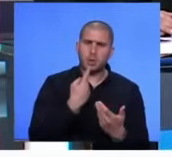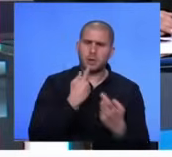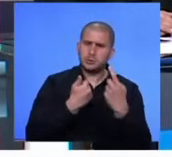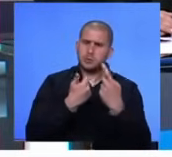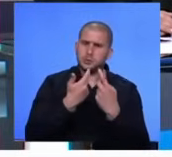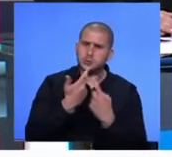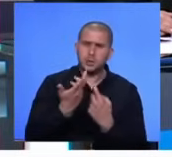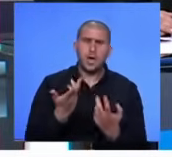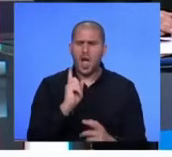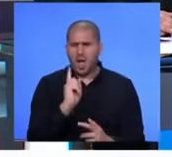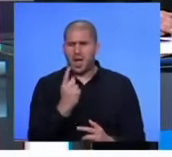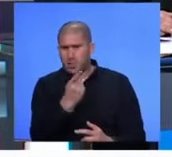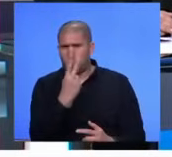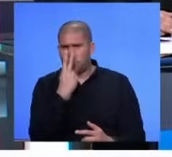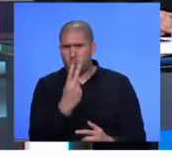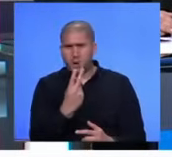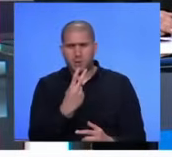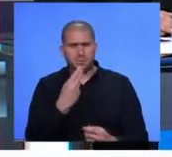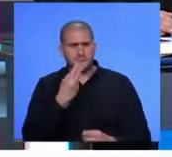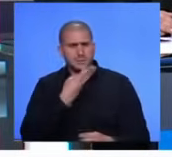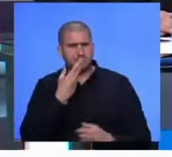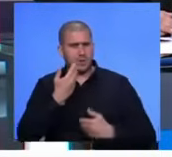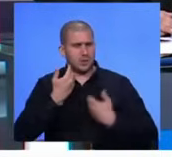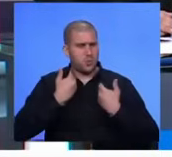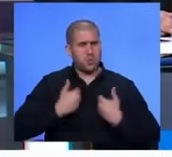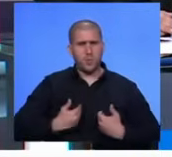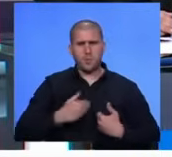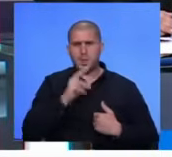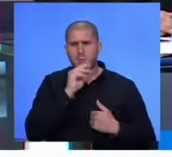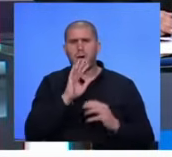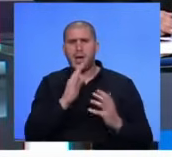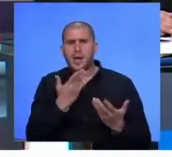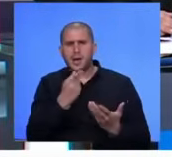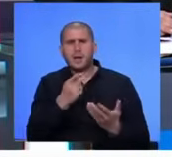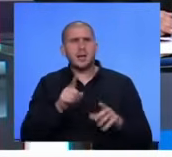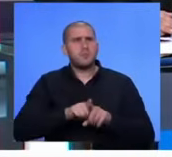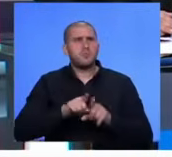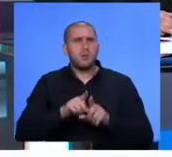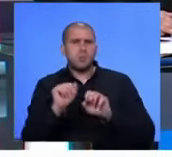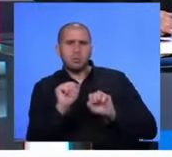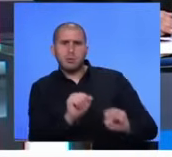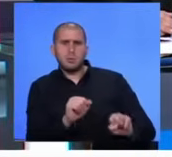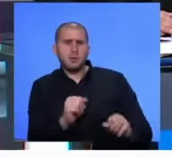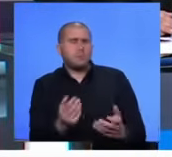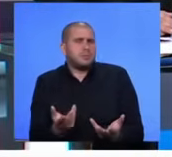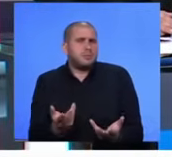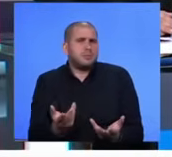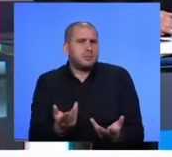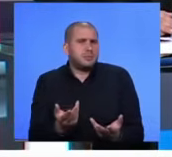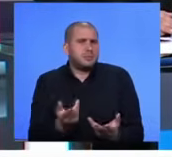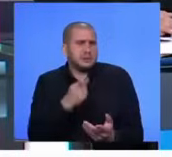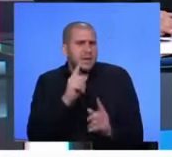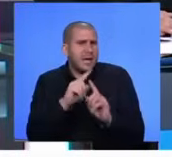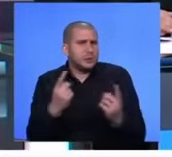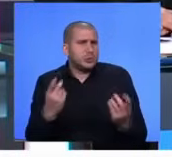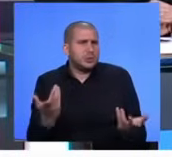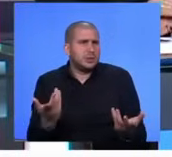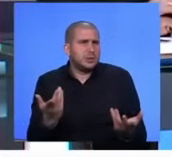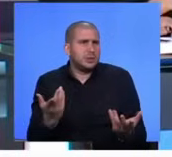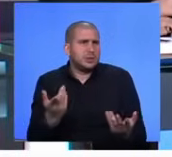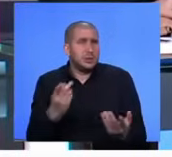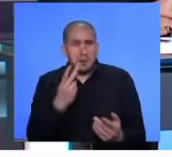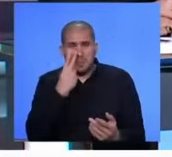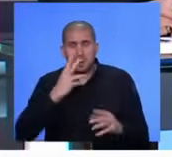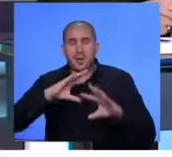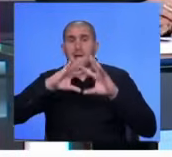שיש, אבל אתה רואה על שפת הגוף ועל הדיבור איך הוא כאילו בצד שלהם, שזה הזוי. ובראייה גבוהה